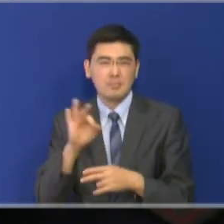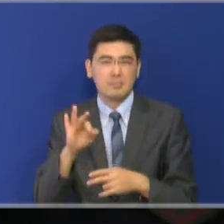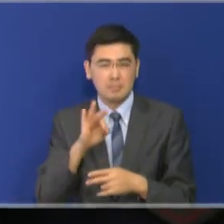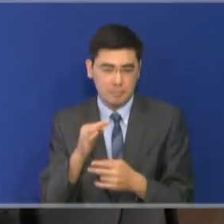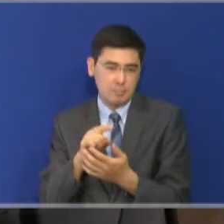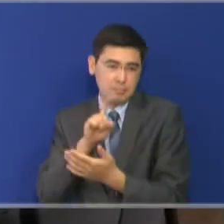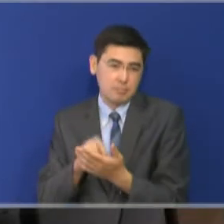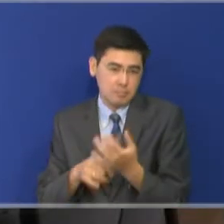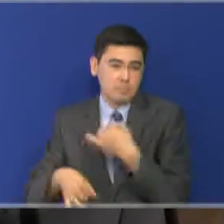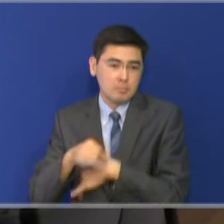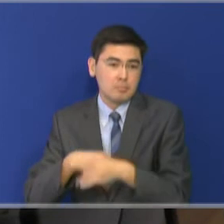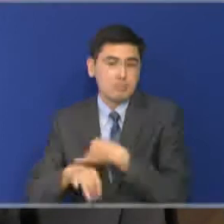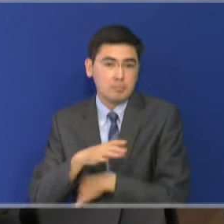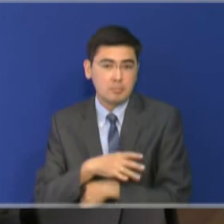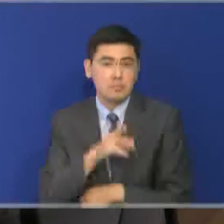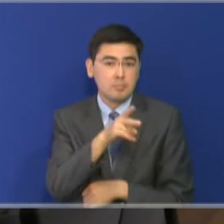Естеріңізге сала кетсек, елімізде